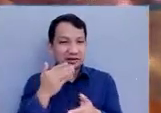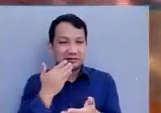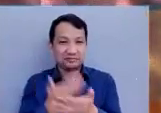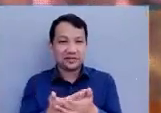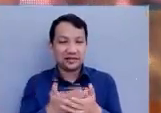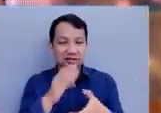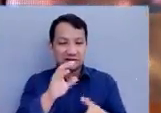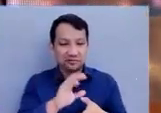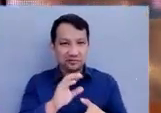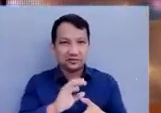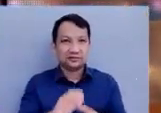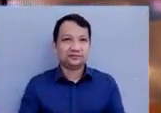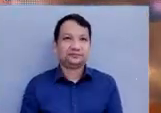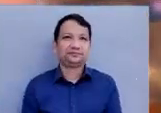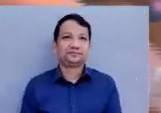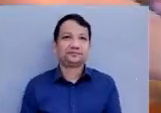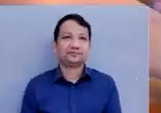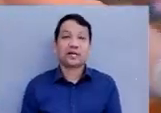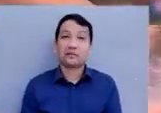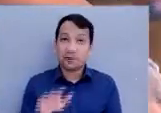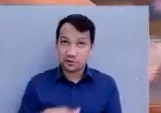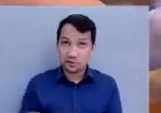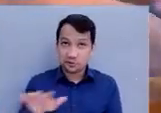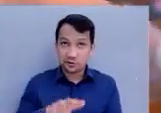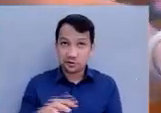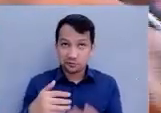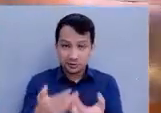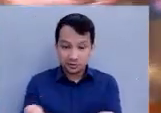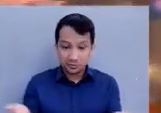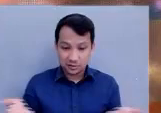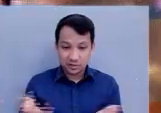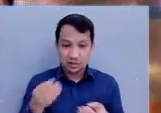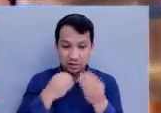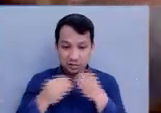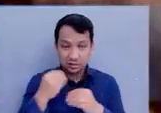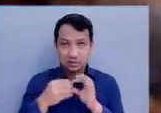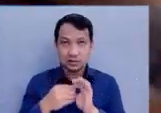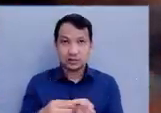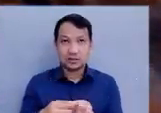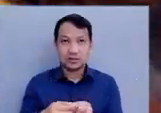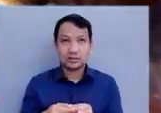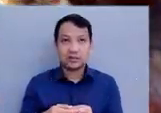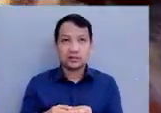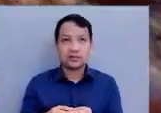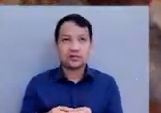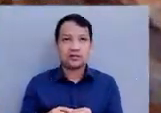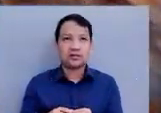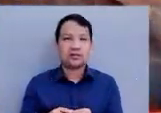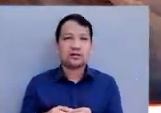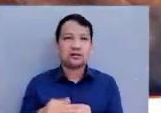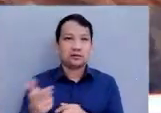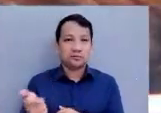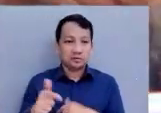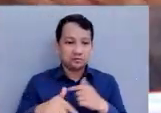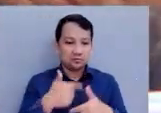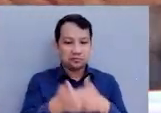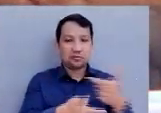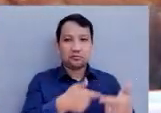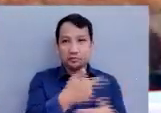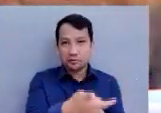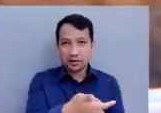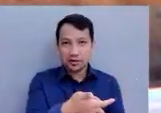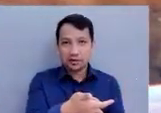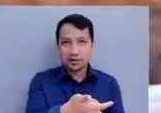kpy pata Oo ito lahat itong mga nakakain natin ngayon bukod sa crispy pata ito a pamana na ng mga